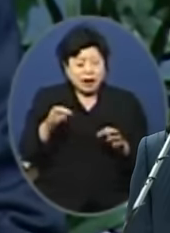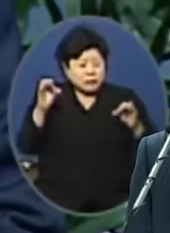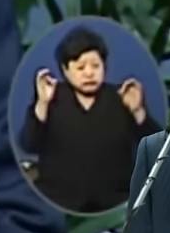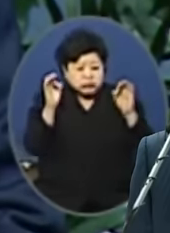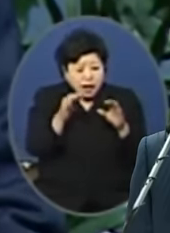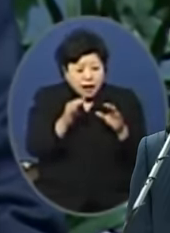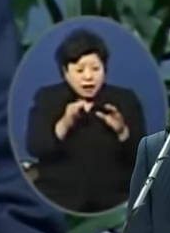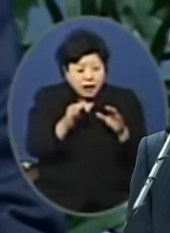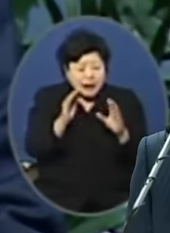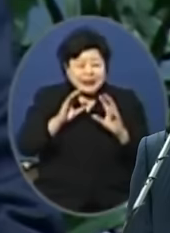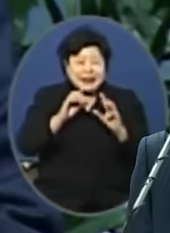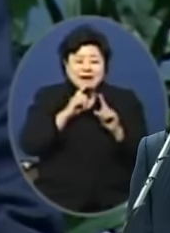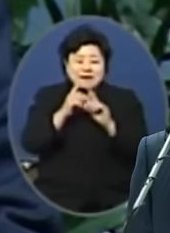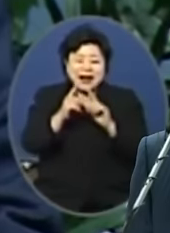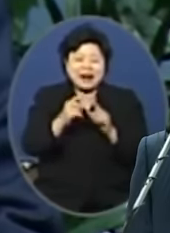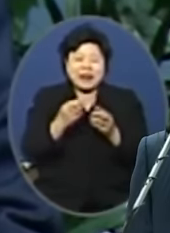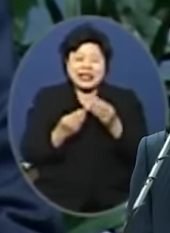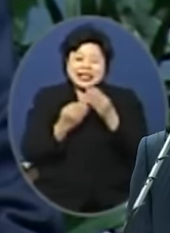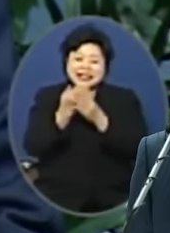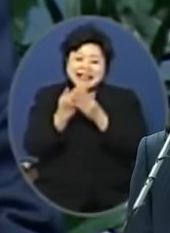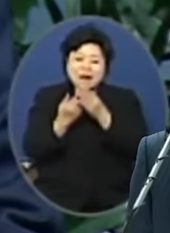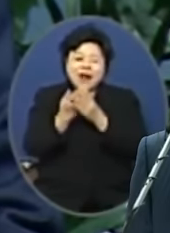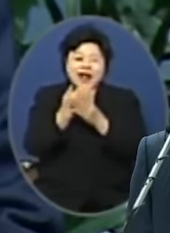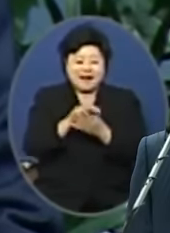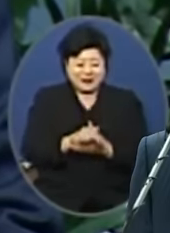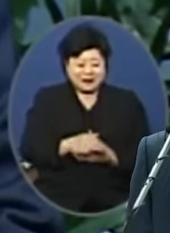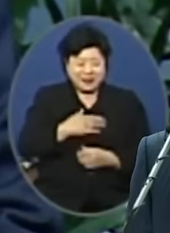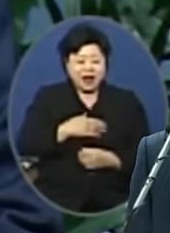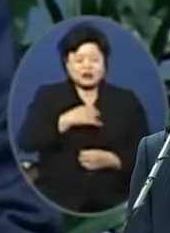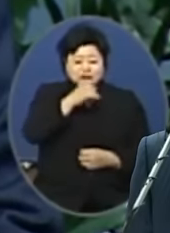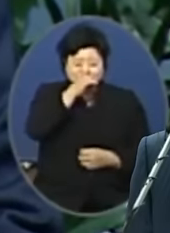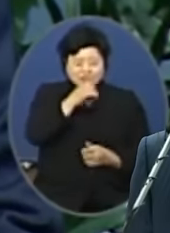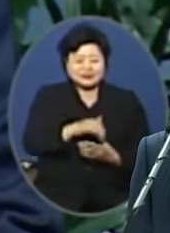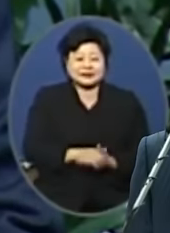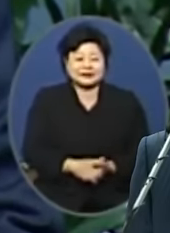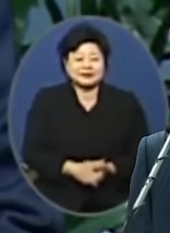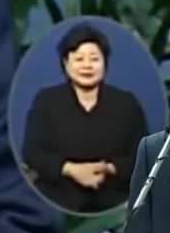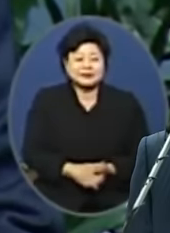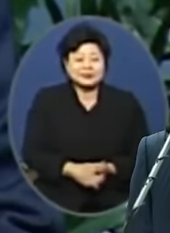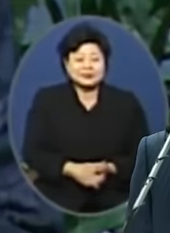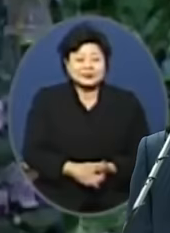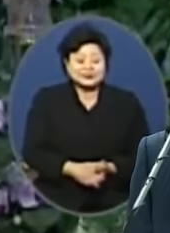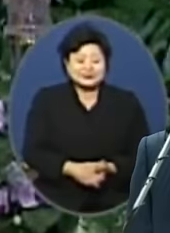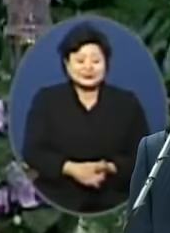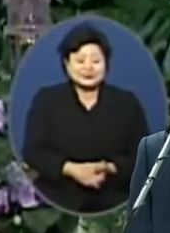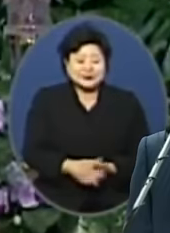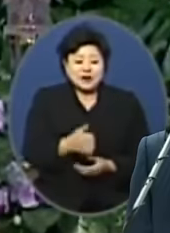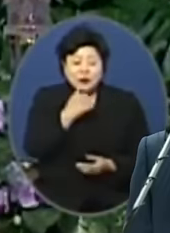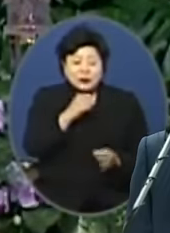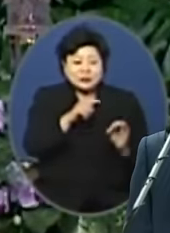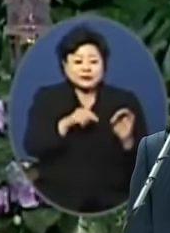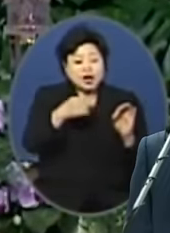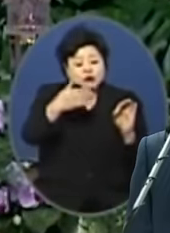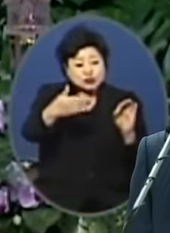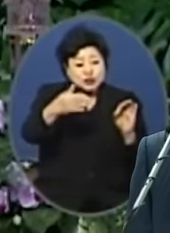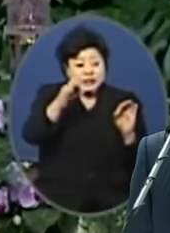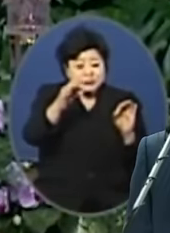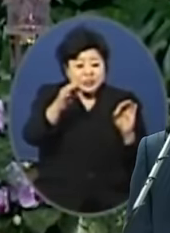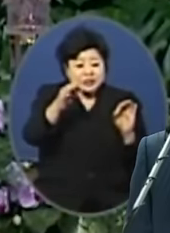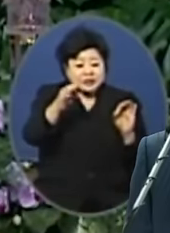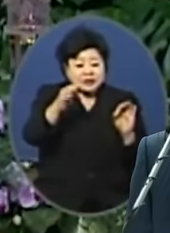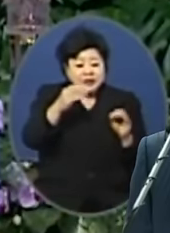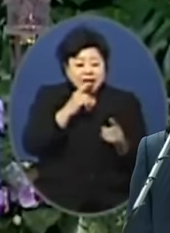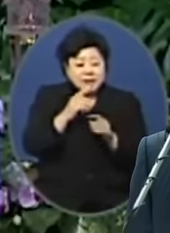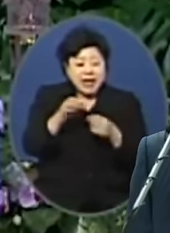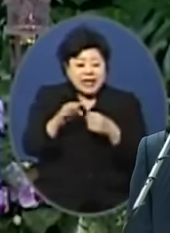사라지고 천국 말이 그 사람 입을 통해서 많이 나오는 것을 볼 수 있는 것입니다. 로마서 10장 9절로 10절에 보면